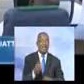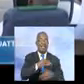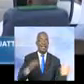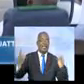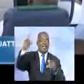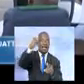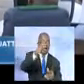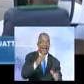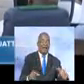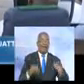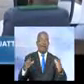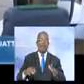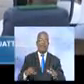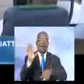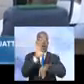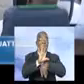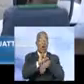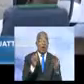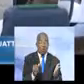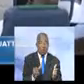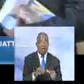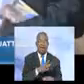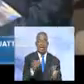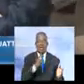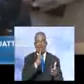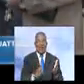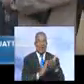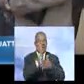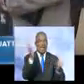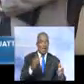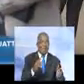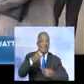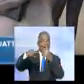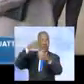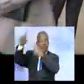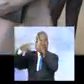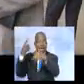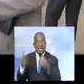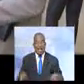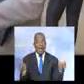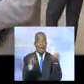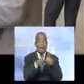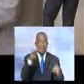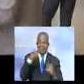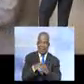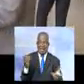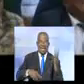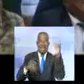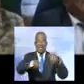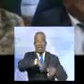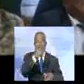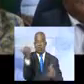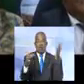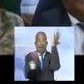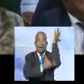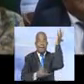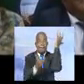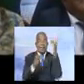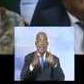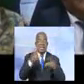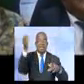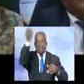la sous-région et en Afrique centrale avec un taux de ponctualité établi à 85% et 253 000